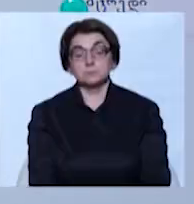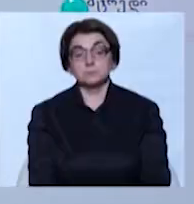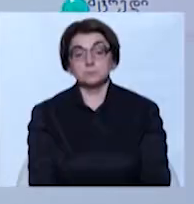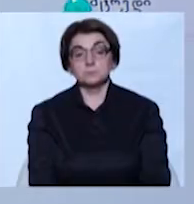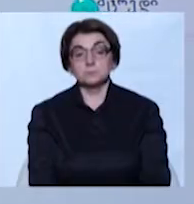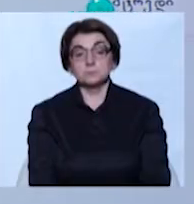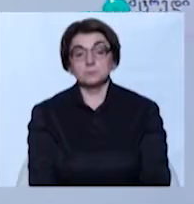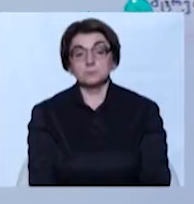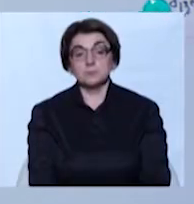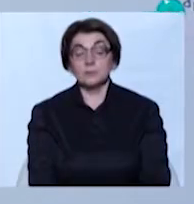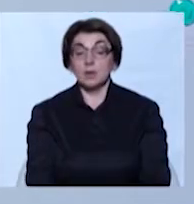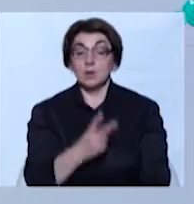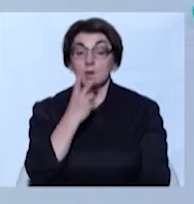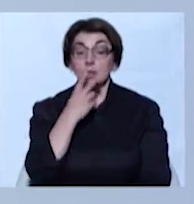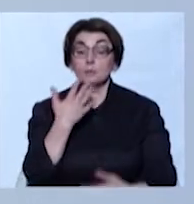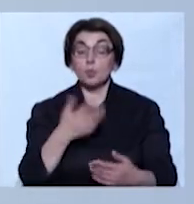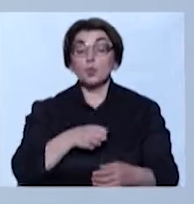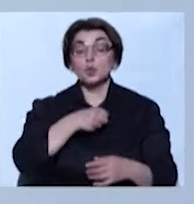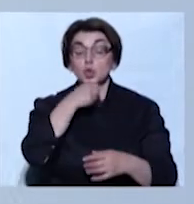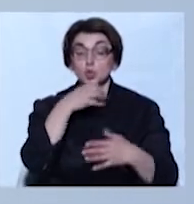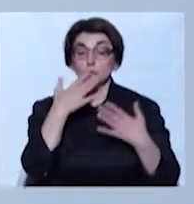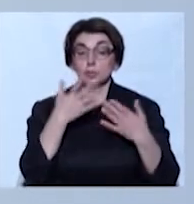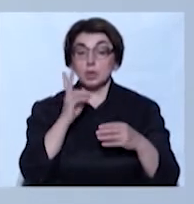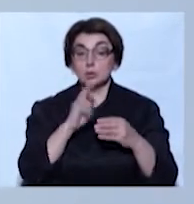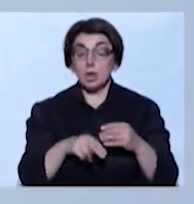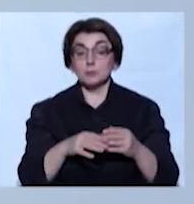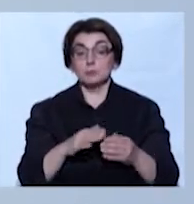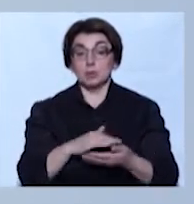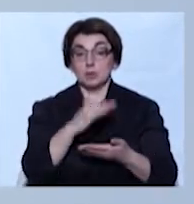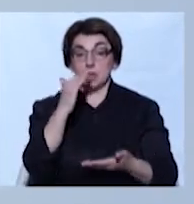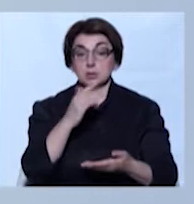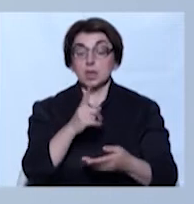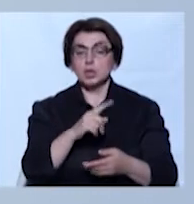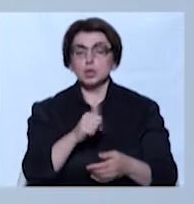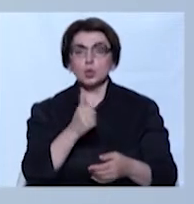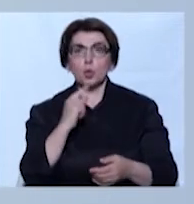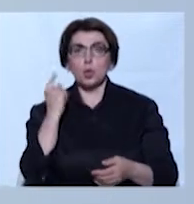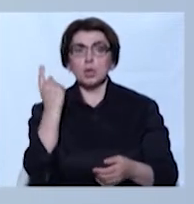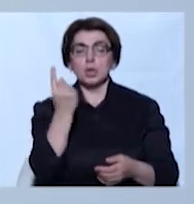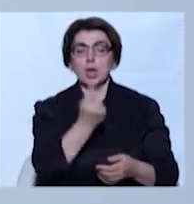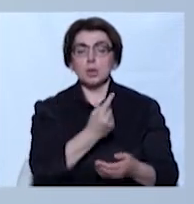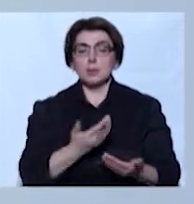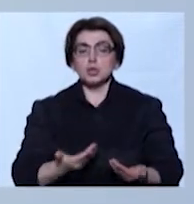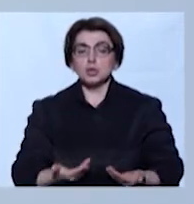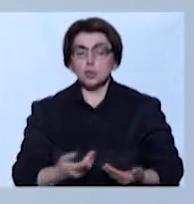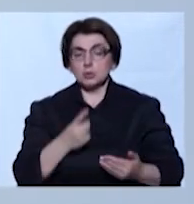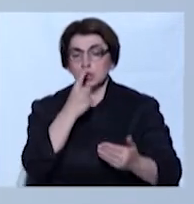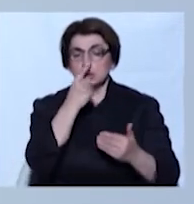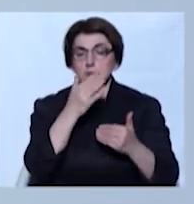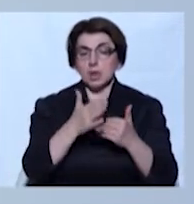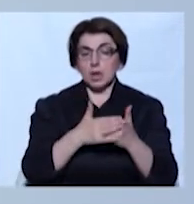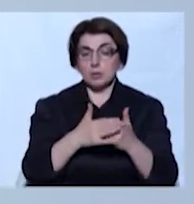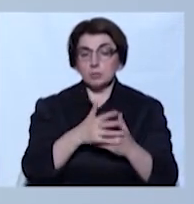კარგით. ეხლა უკვე ზრდასრული. როგორ საარსებო გარემოში ცხოვრობს? ესე იგი, გითხარით, რომ დაახლოებით 3